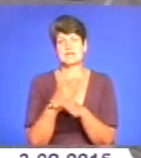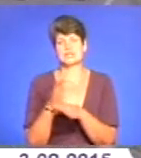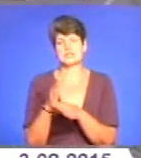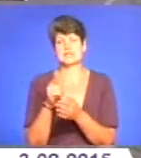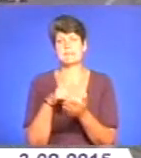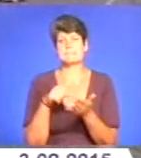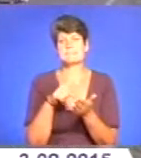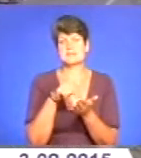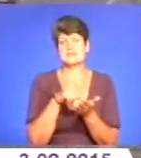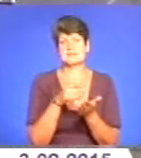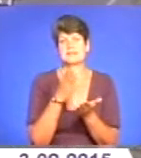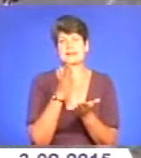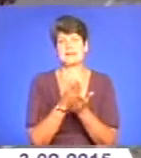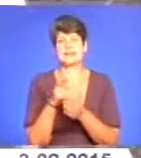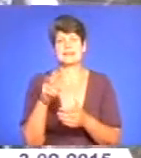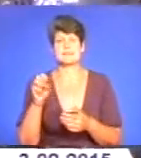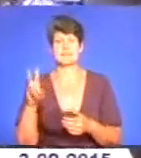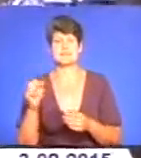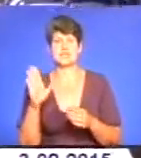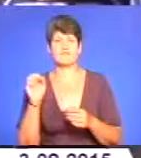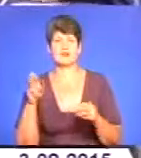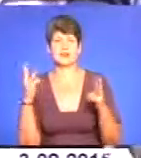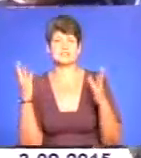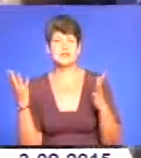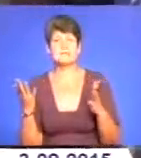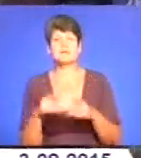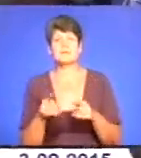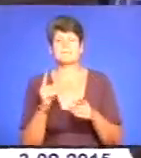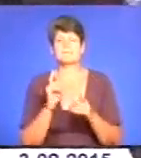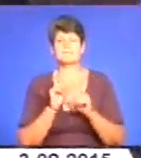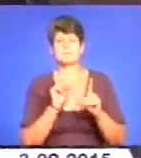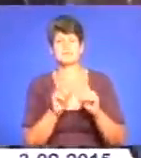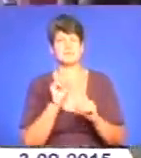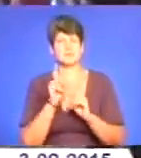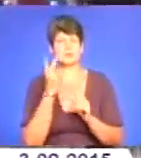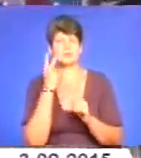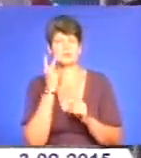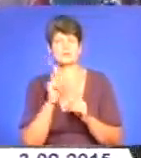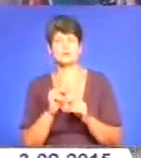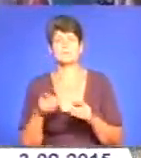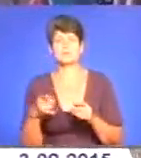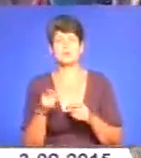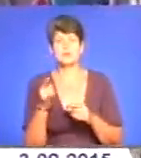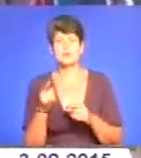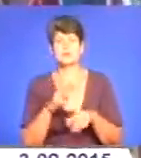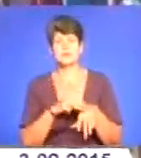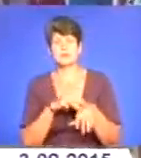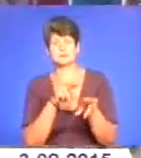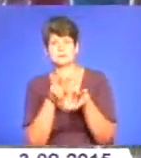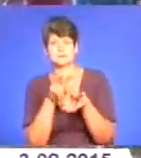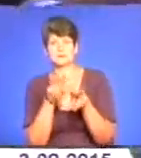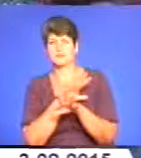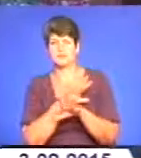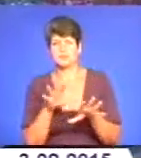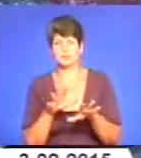місця, де відбувається лемківська ватра. Патрульні постійно курсували визначеними маршрутами. Міліціонери пильнували, щоб не було скоєно